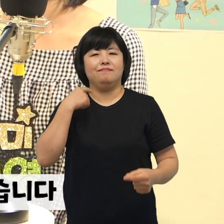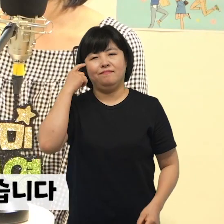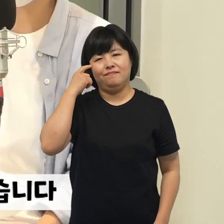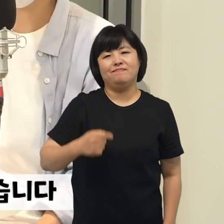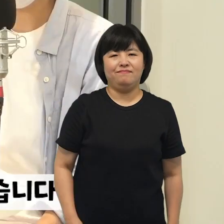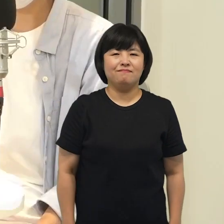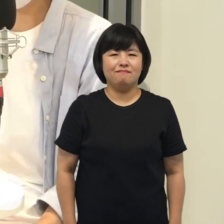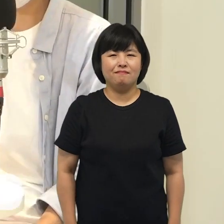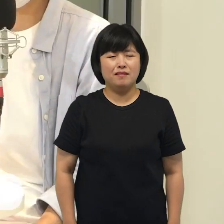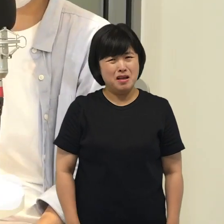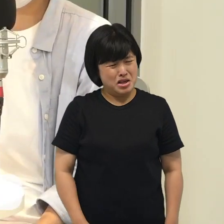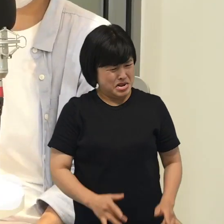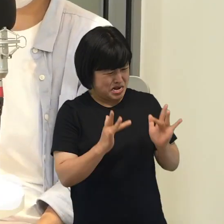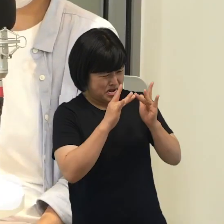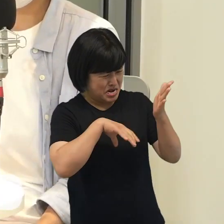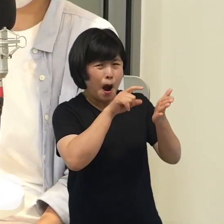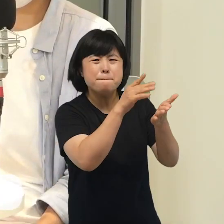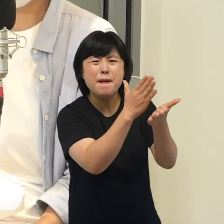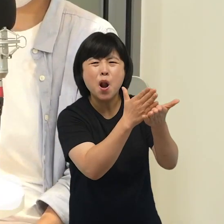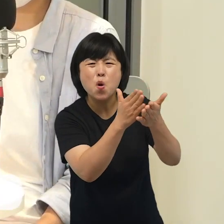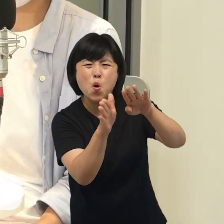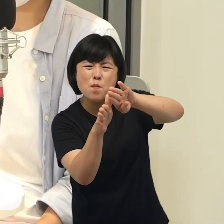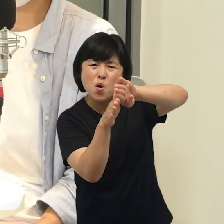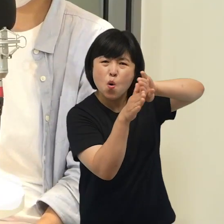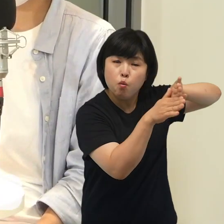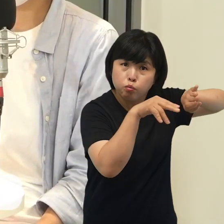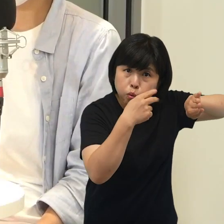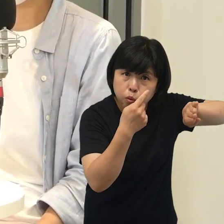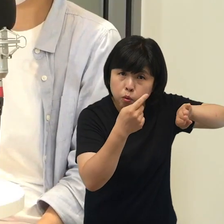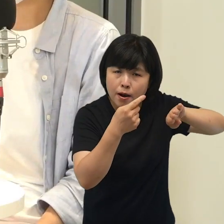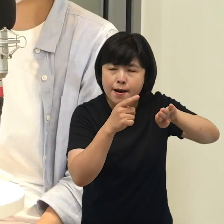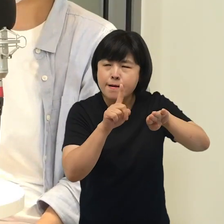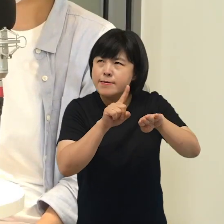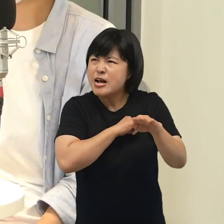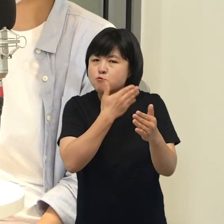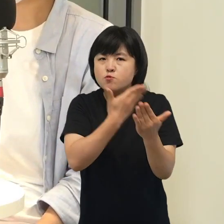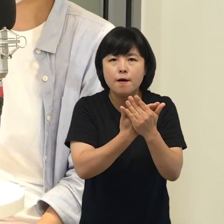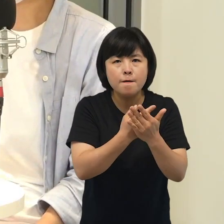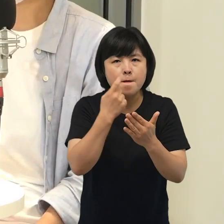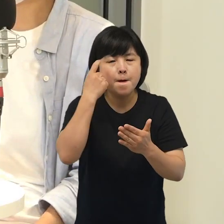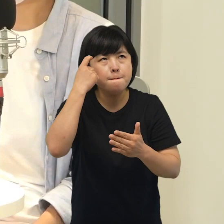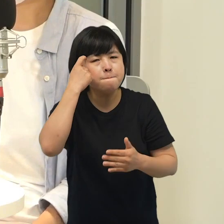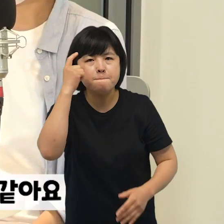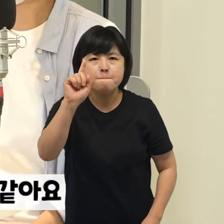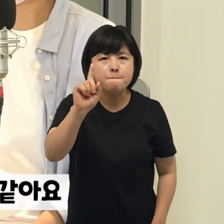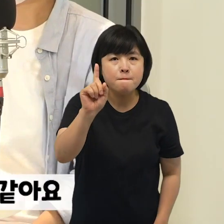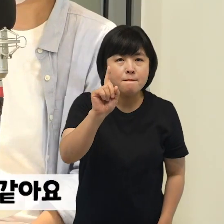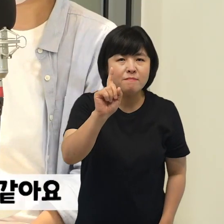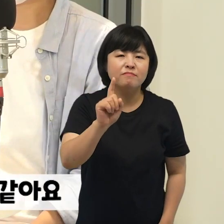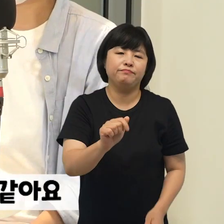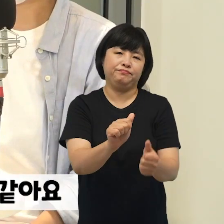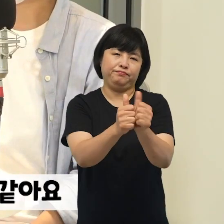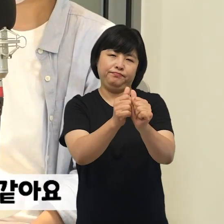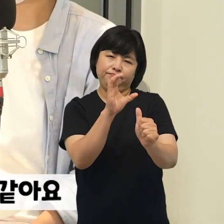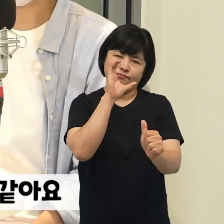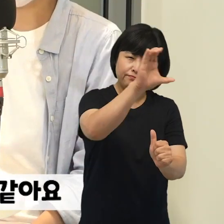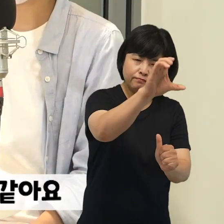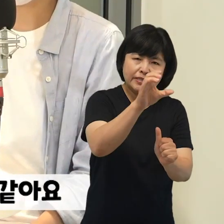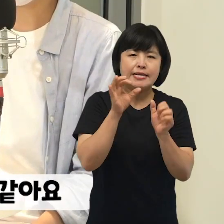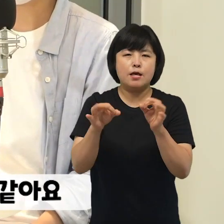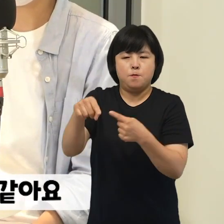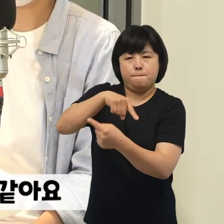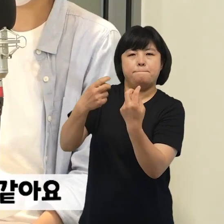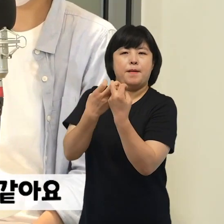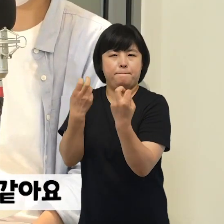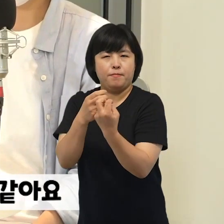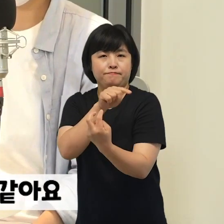싶습니다. 이런 뭔가 SNS 관련된 거 말고도 또 키워드를 생각해보면 주식 투자랑 재테크를 뽑을 수